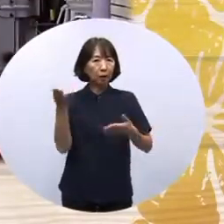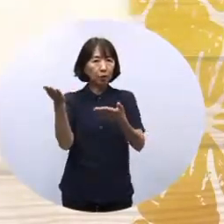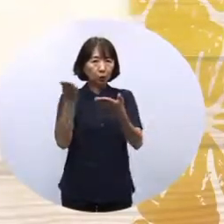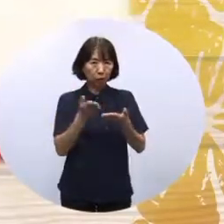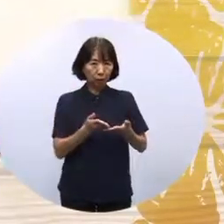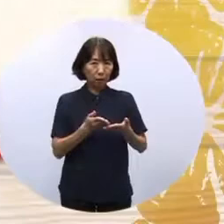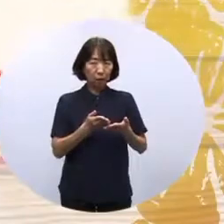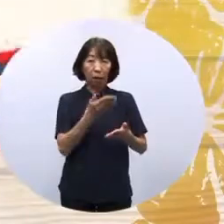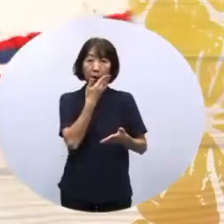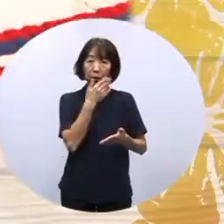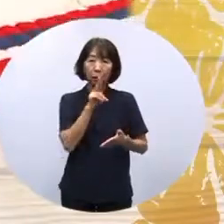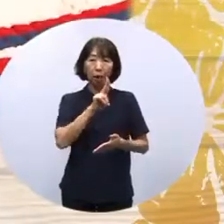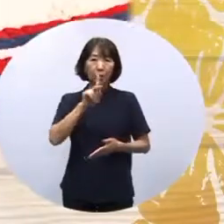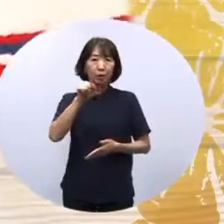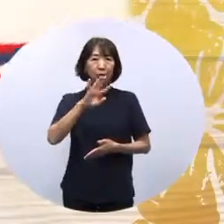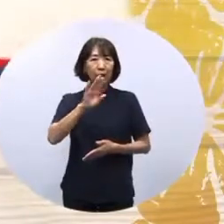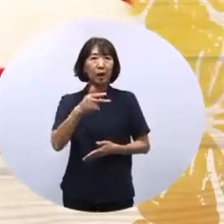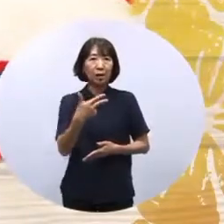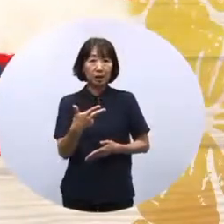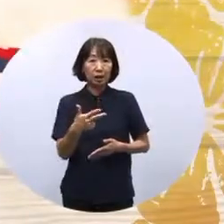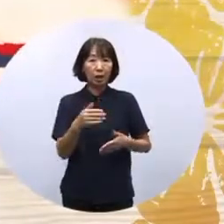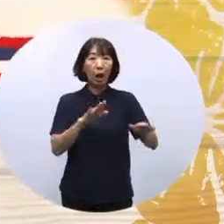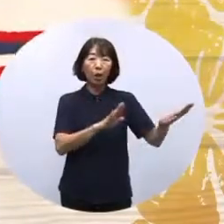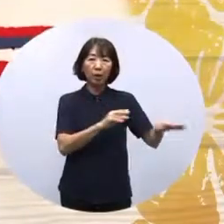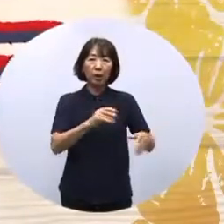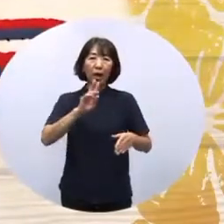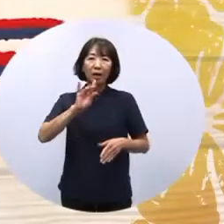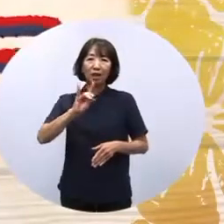られた貴重なヴィンテージハワイアンキルト。